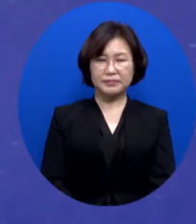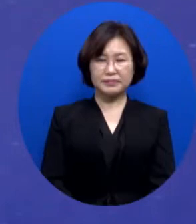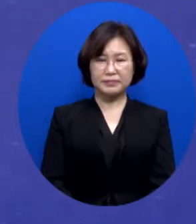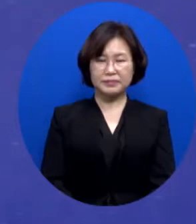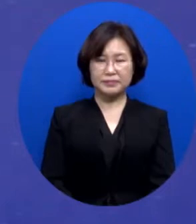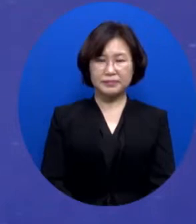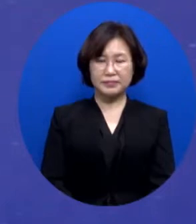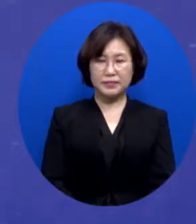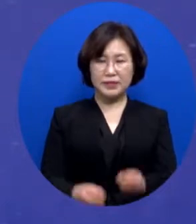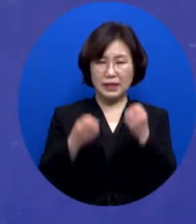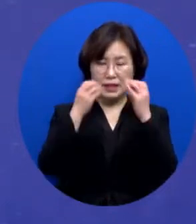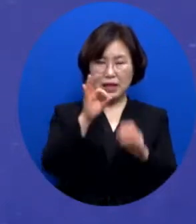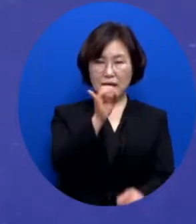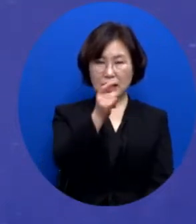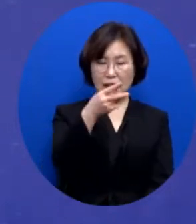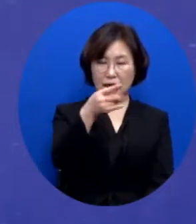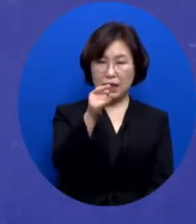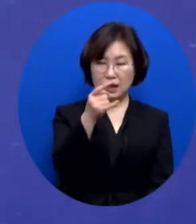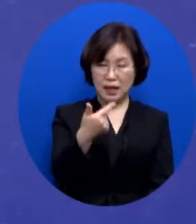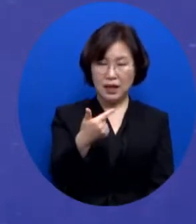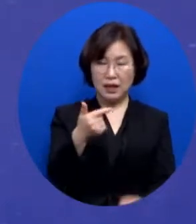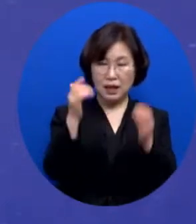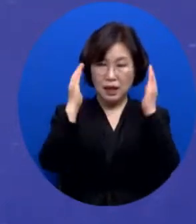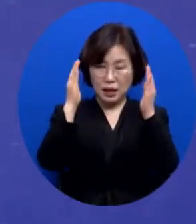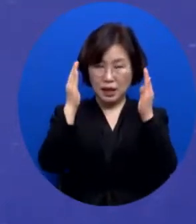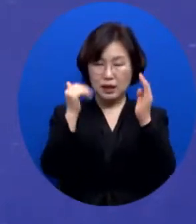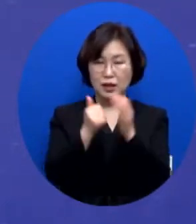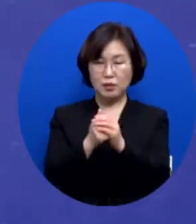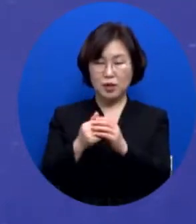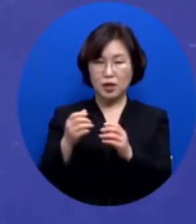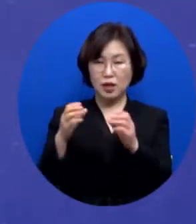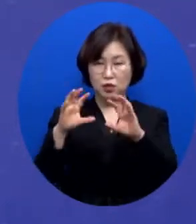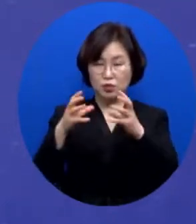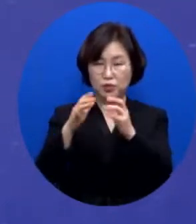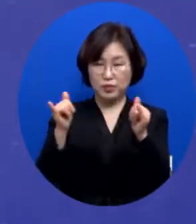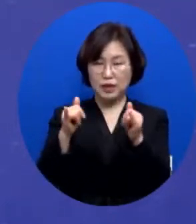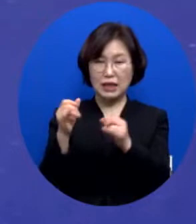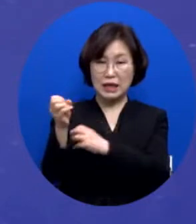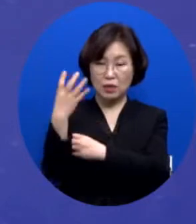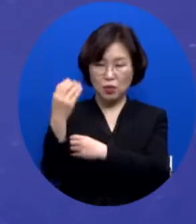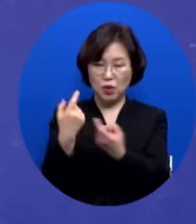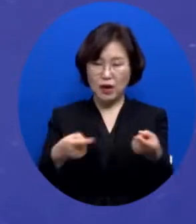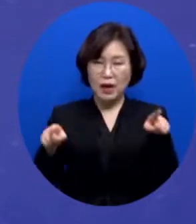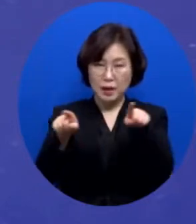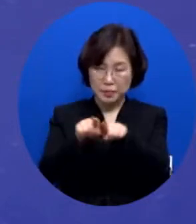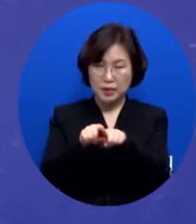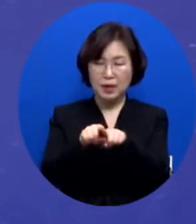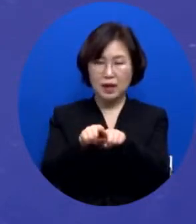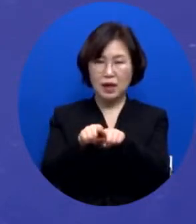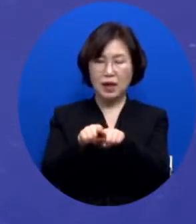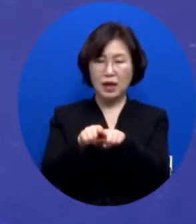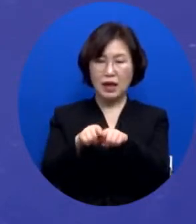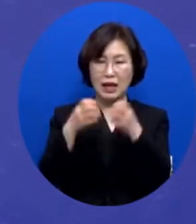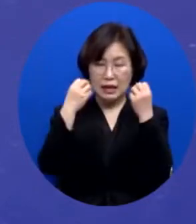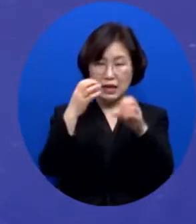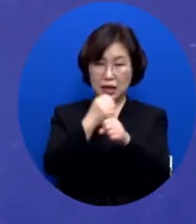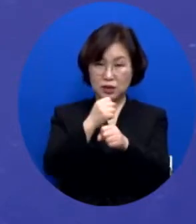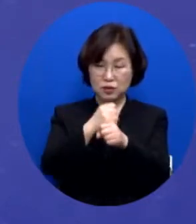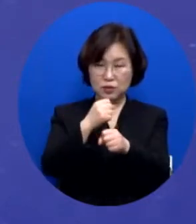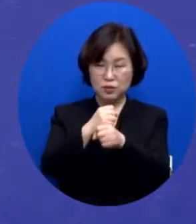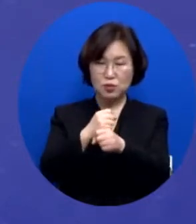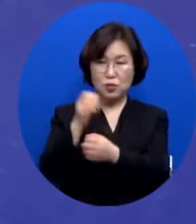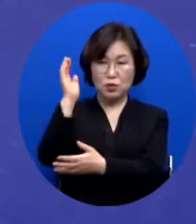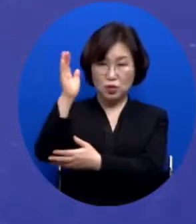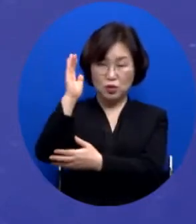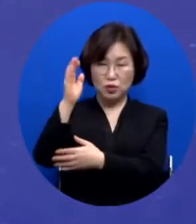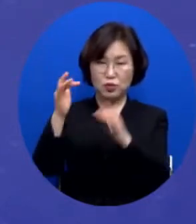3 엥 신학 아카데미와 국민일보 가 공동으로 코로나 패러독스 를 위한 창조적 설교 포럼을 유튜브 온라인